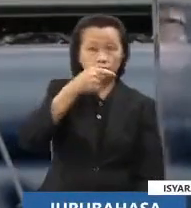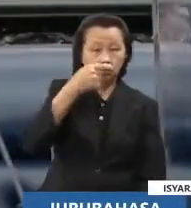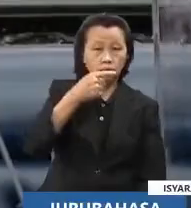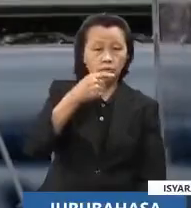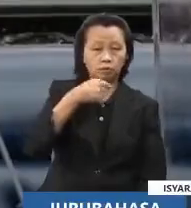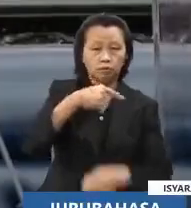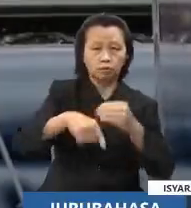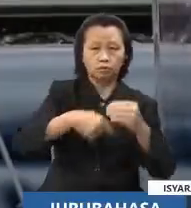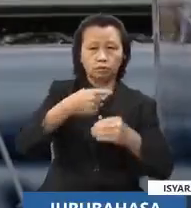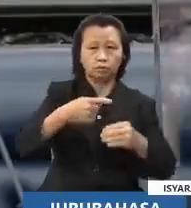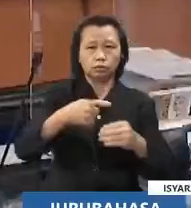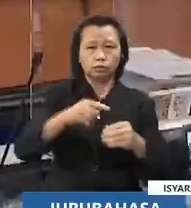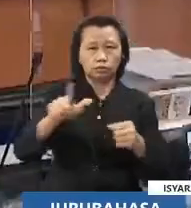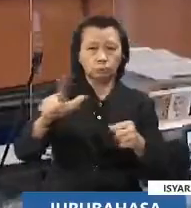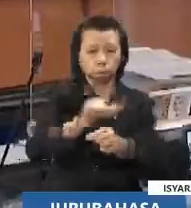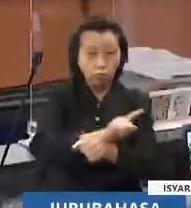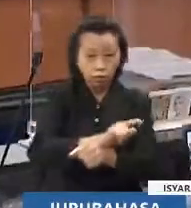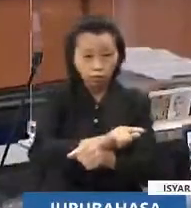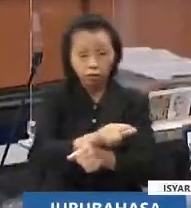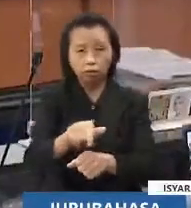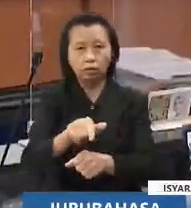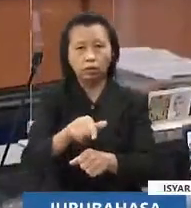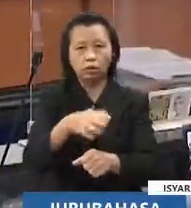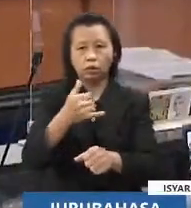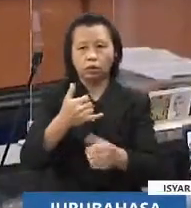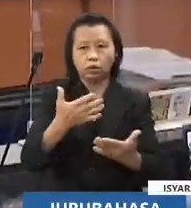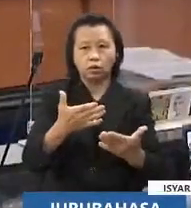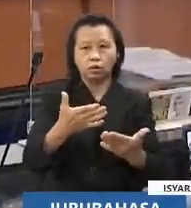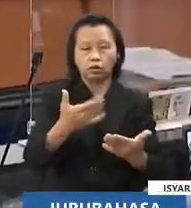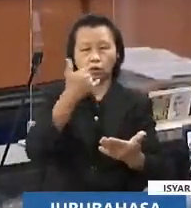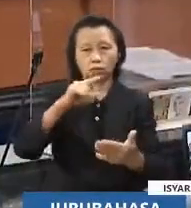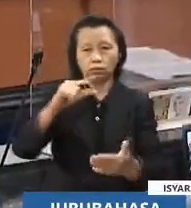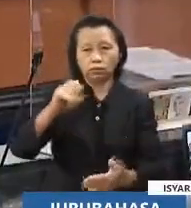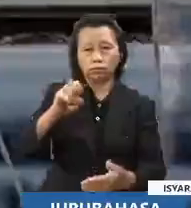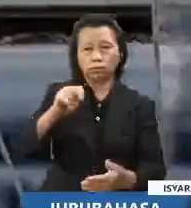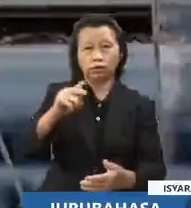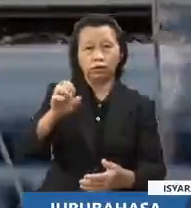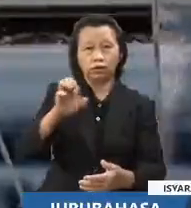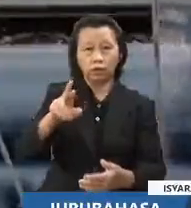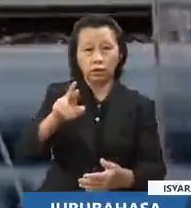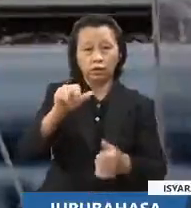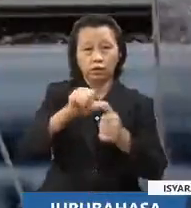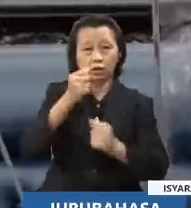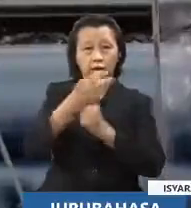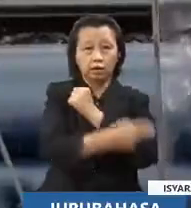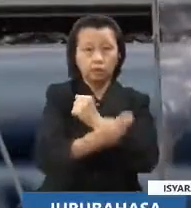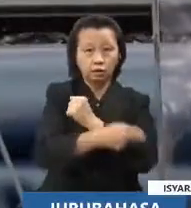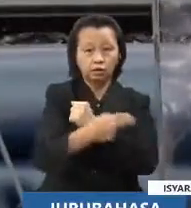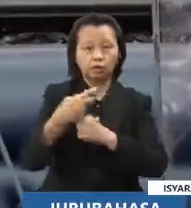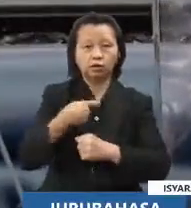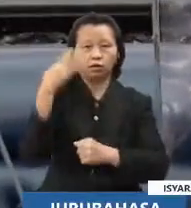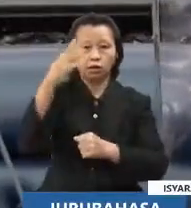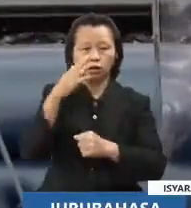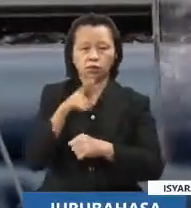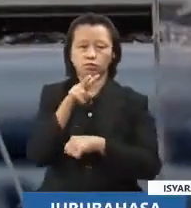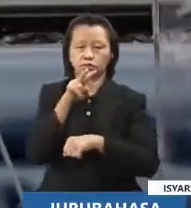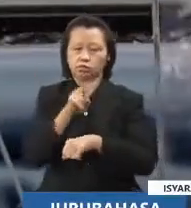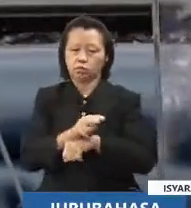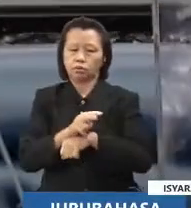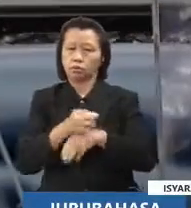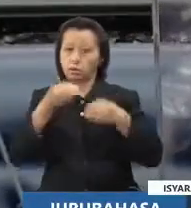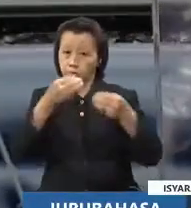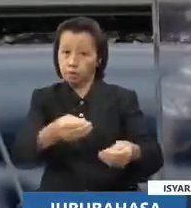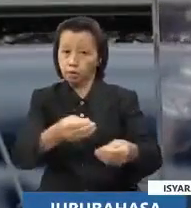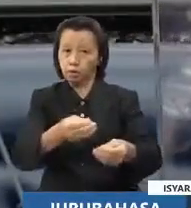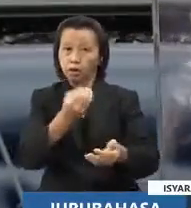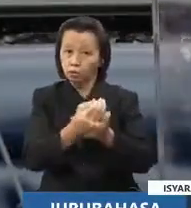mengenai kelestarian, about apa sustainability agenda untuk setiap negeri, kita ada memantau